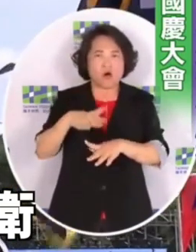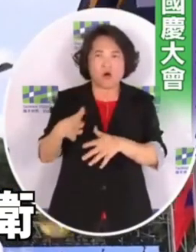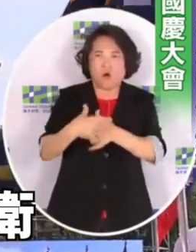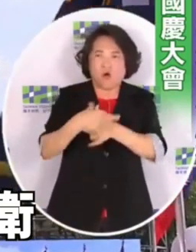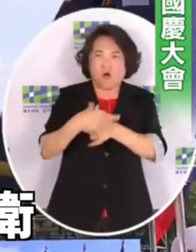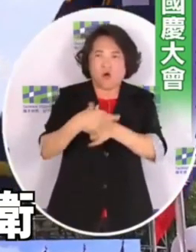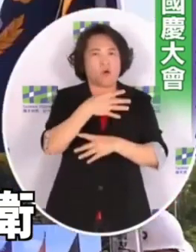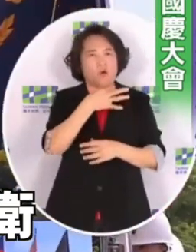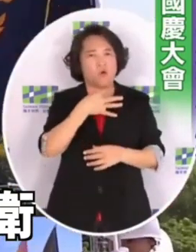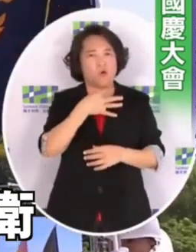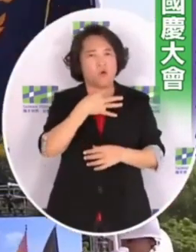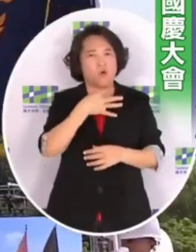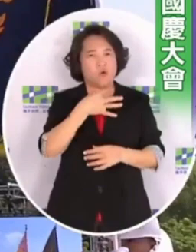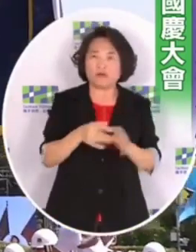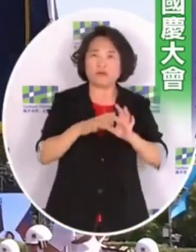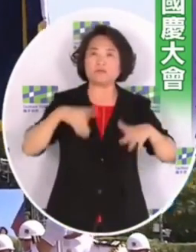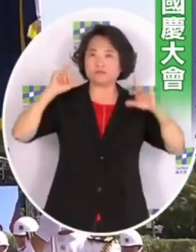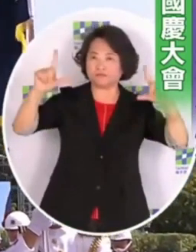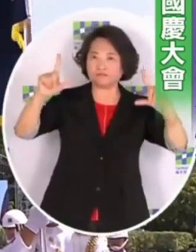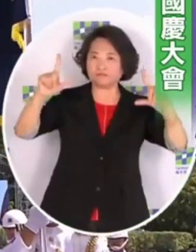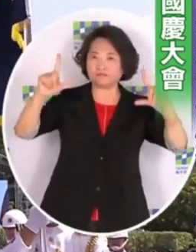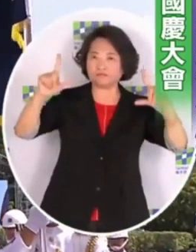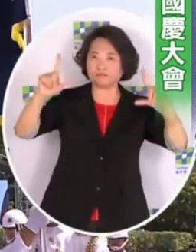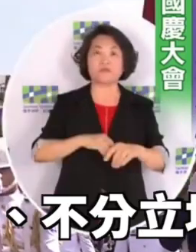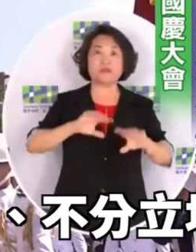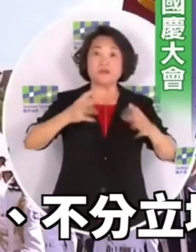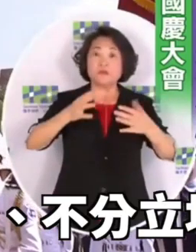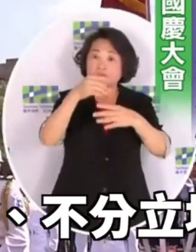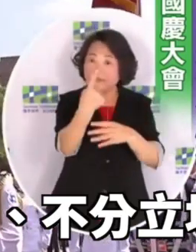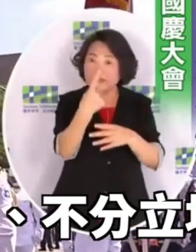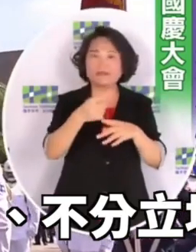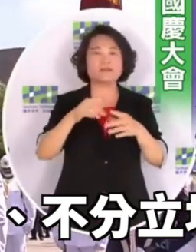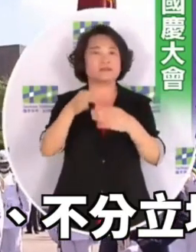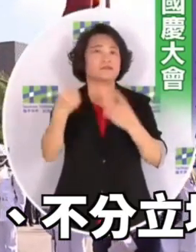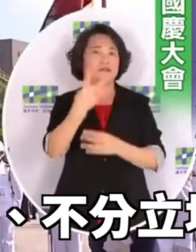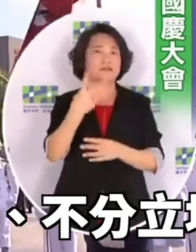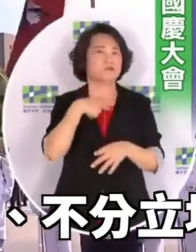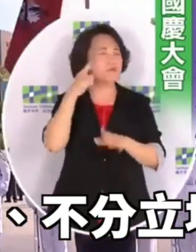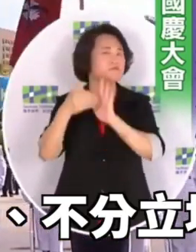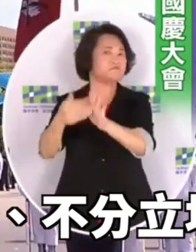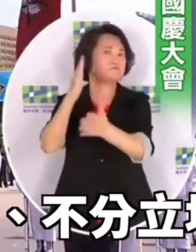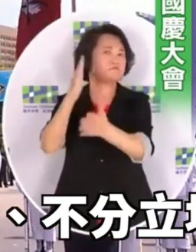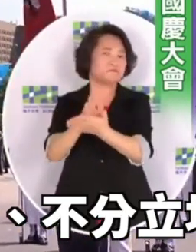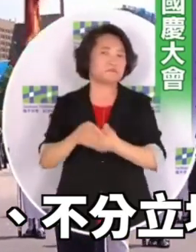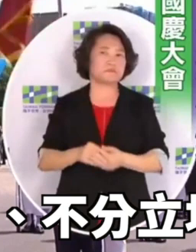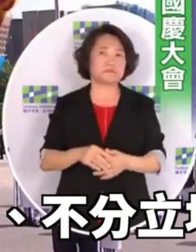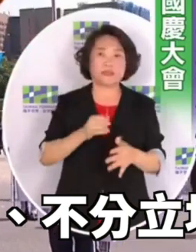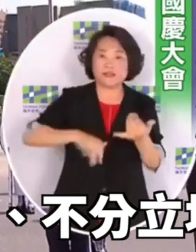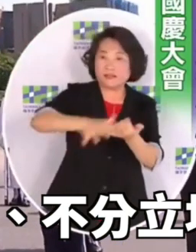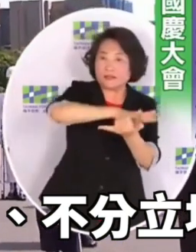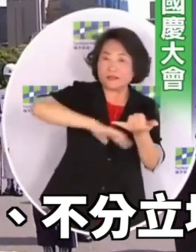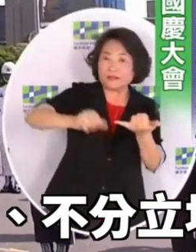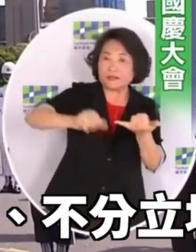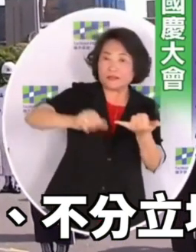必须站出来捍卫，拒绝一国两制是2300万台湾人民不分党